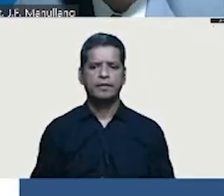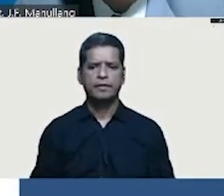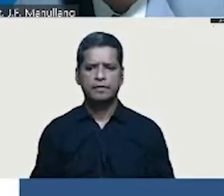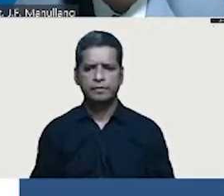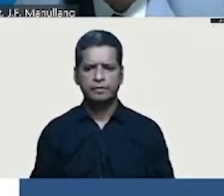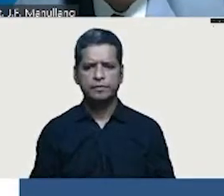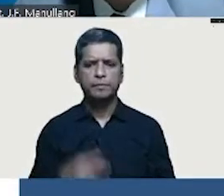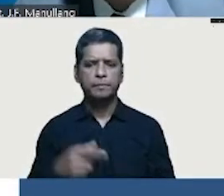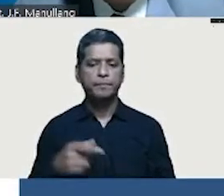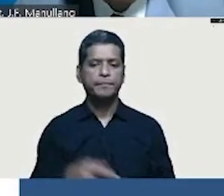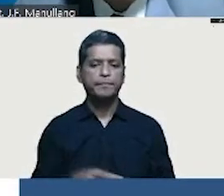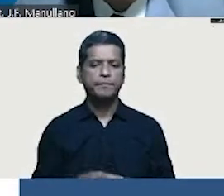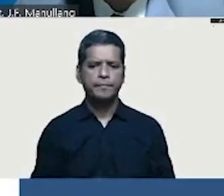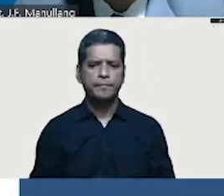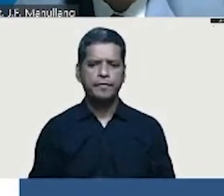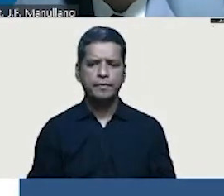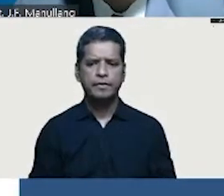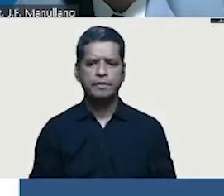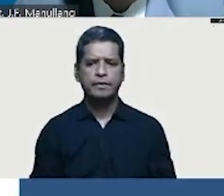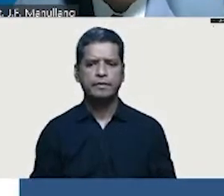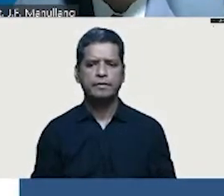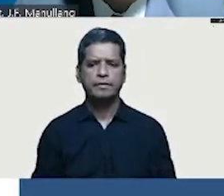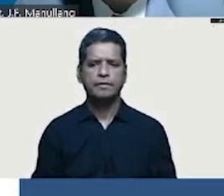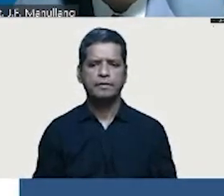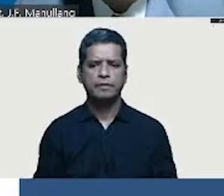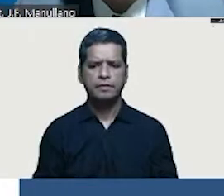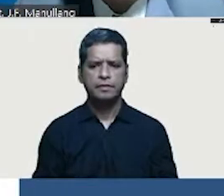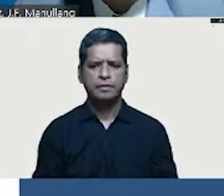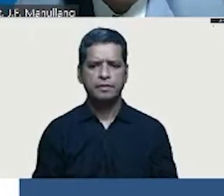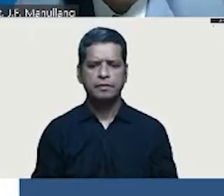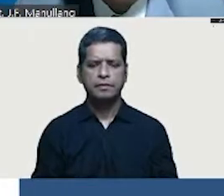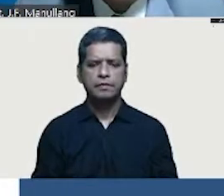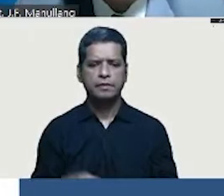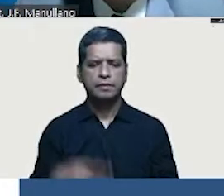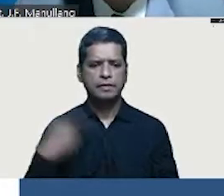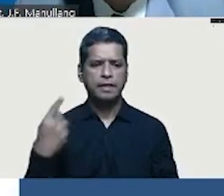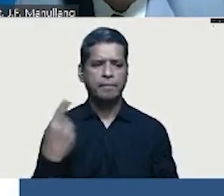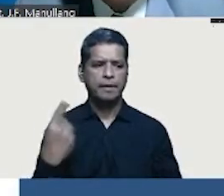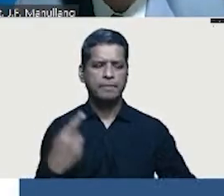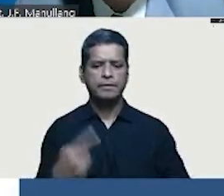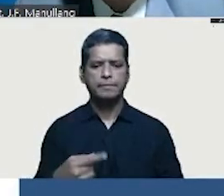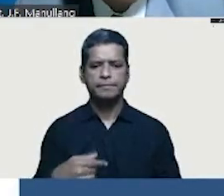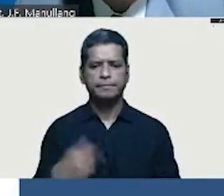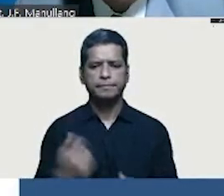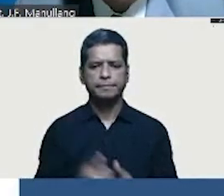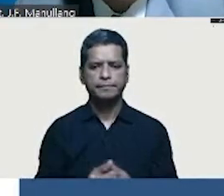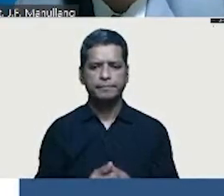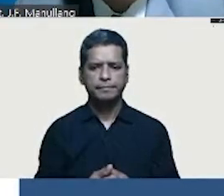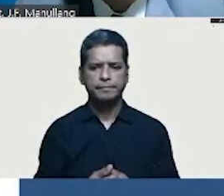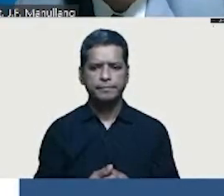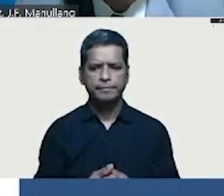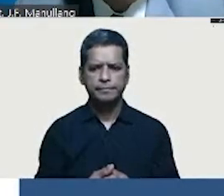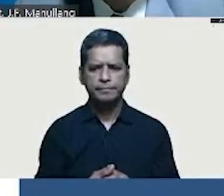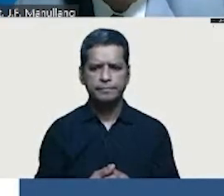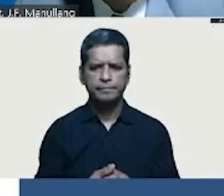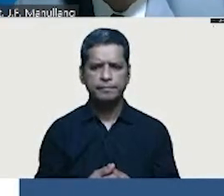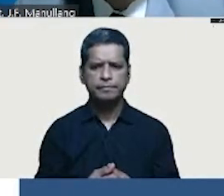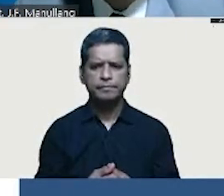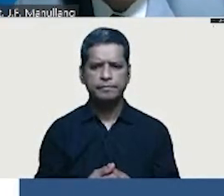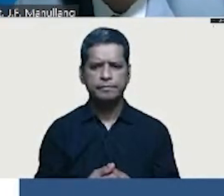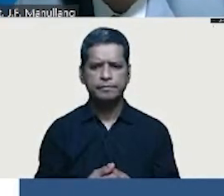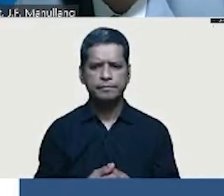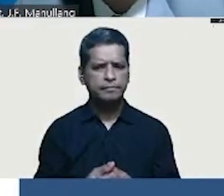mereka itu naik ke atas sampai selama-lamanya dancing Le mereka tidak henti-hentinya